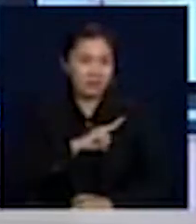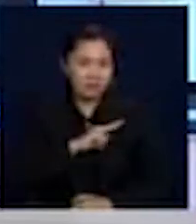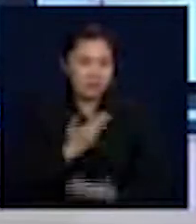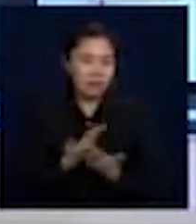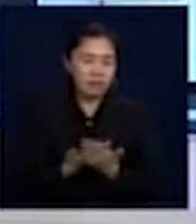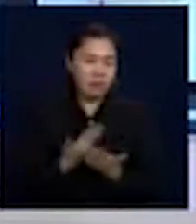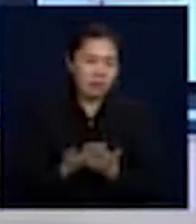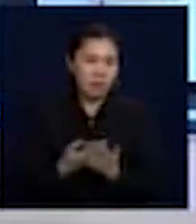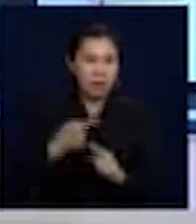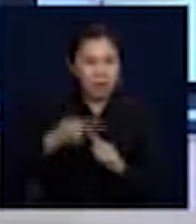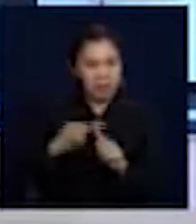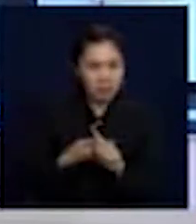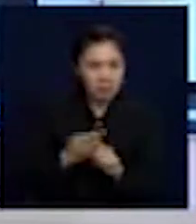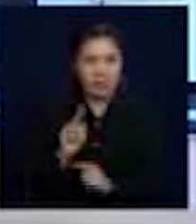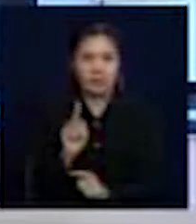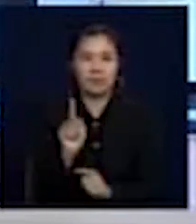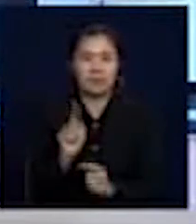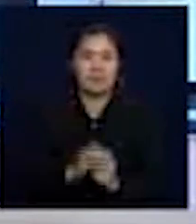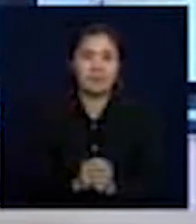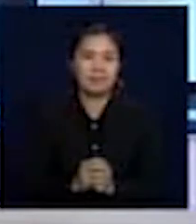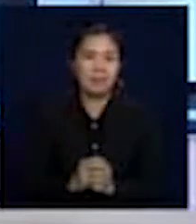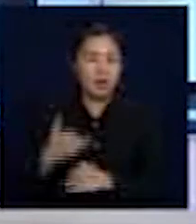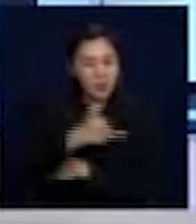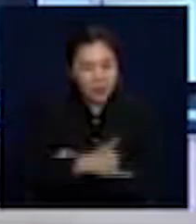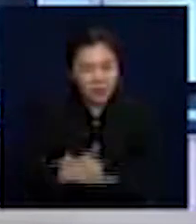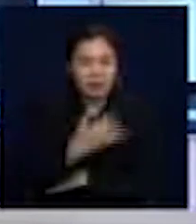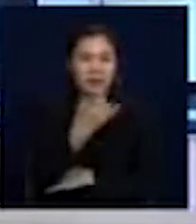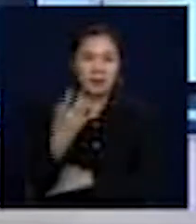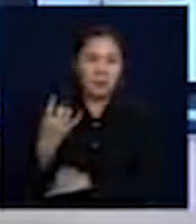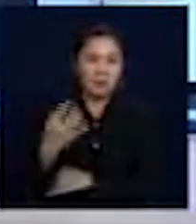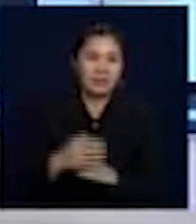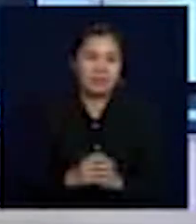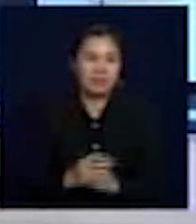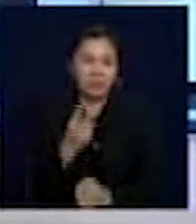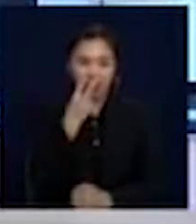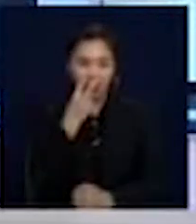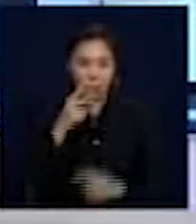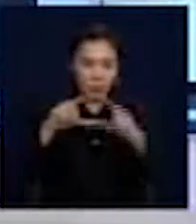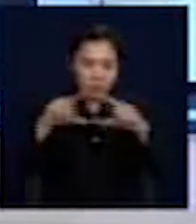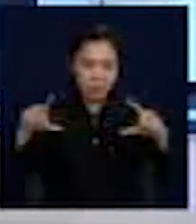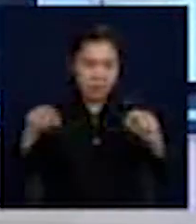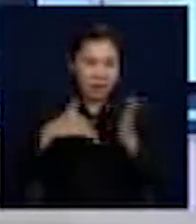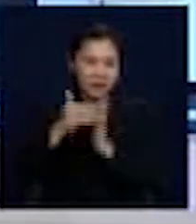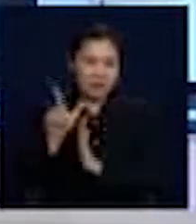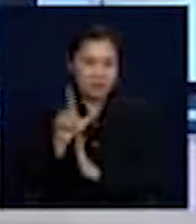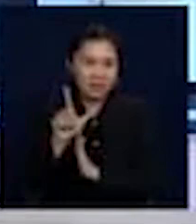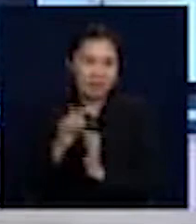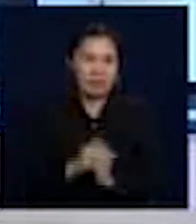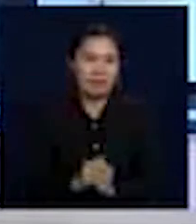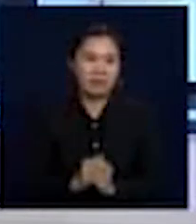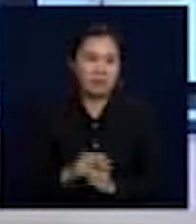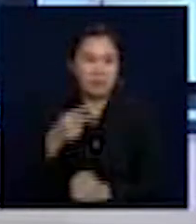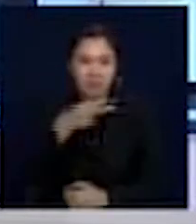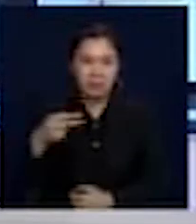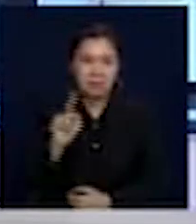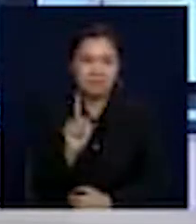าจากประเทศอะไรท้ายที่สุด เหมือนเห็นอะไรเหลืองๆแวบๆเนี่ย มองทันไหมฮะ ไม่น่าเป็นภาษามาเลเซีย หมุนไปผมเล่า